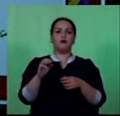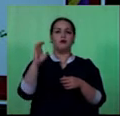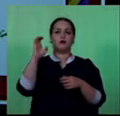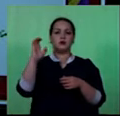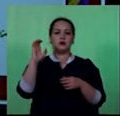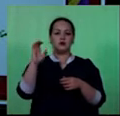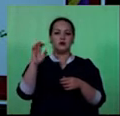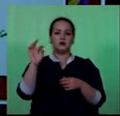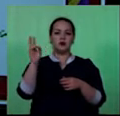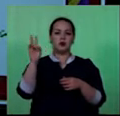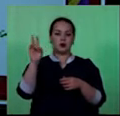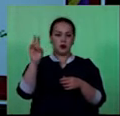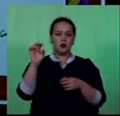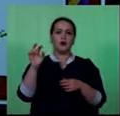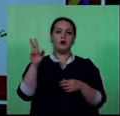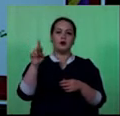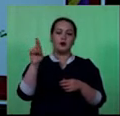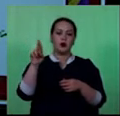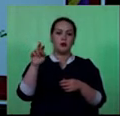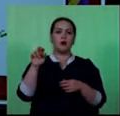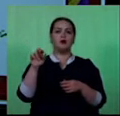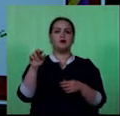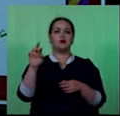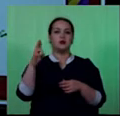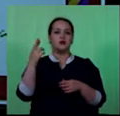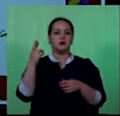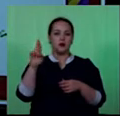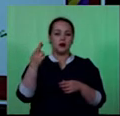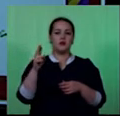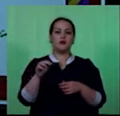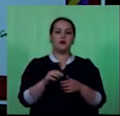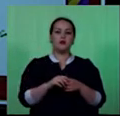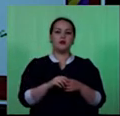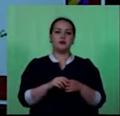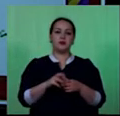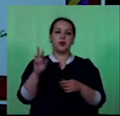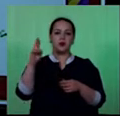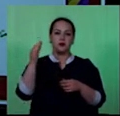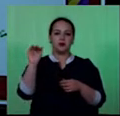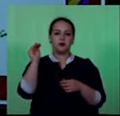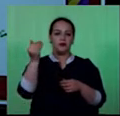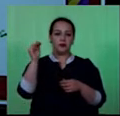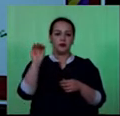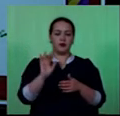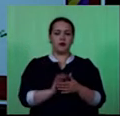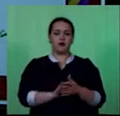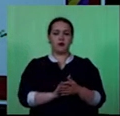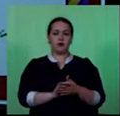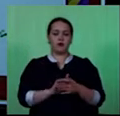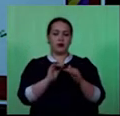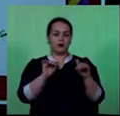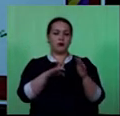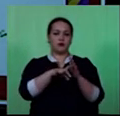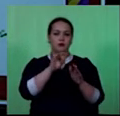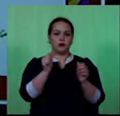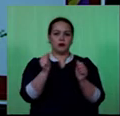ноябрь декабрь январь вариант ответа d январь февраль ребята выбрали зимние